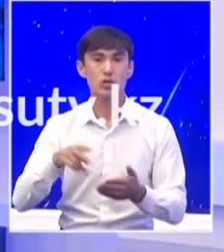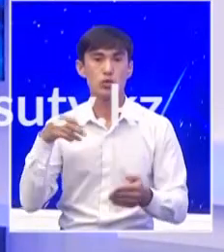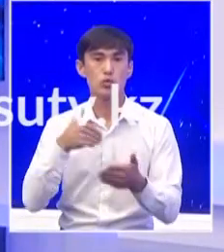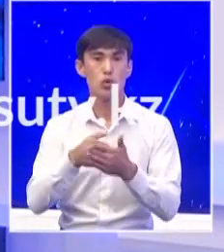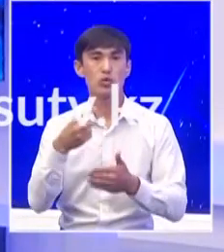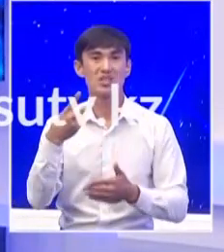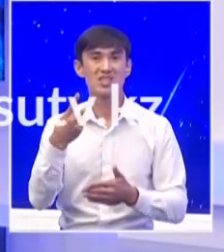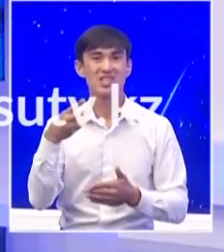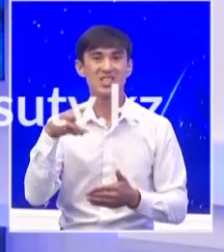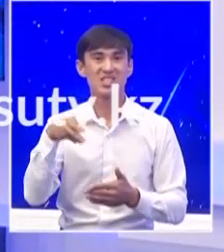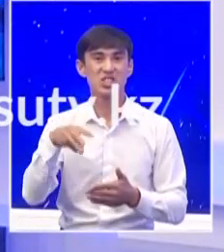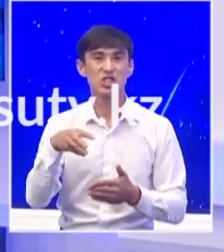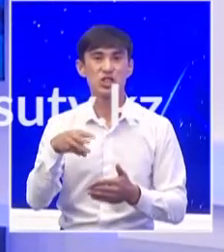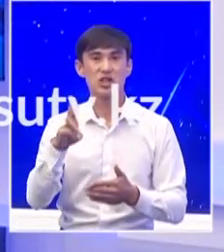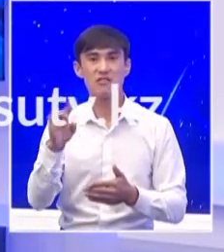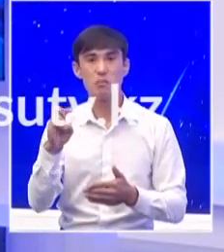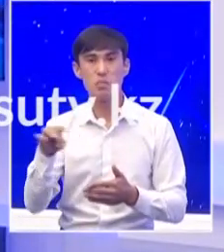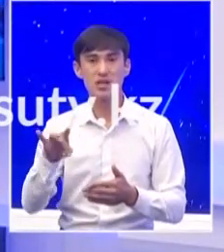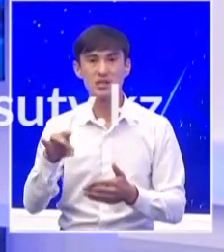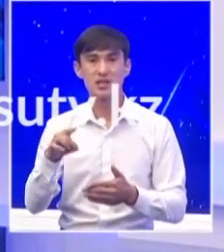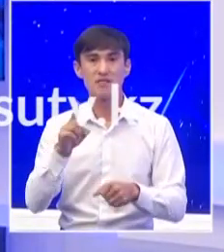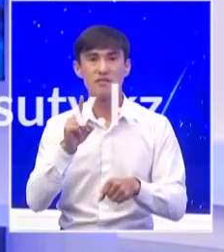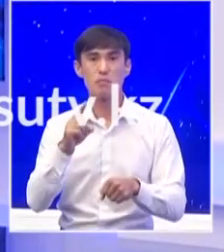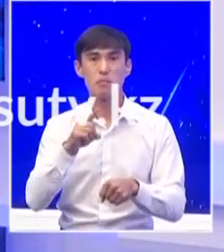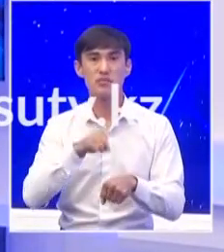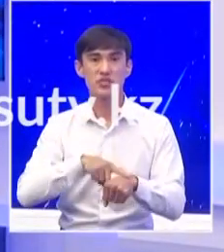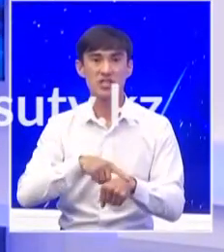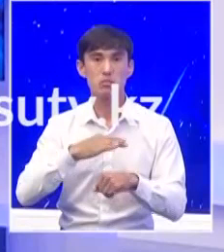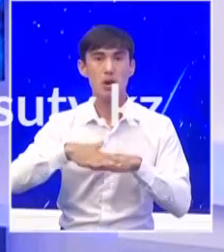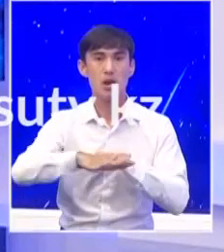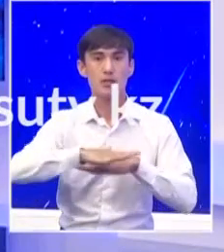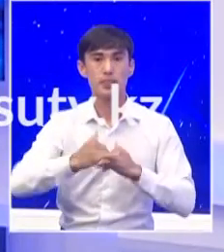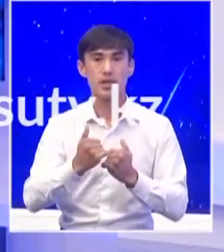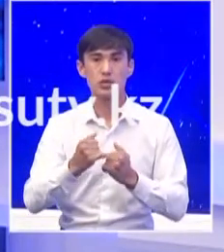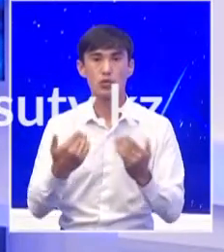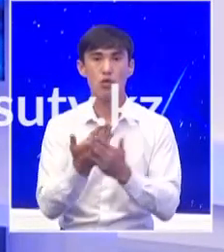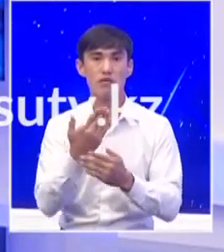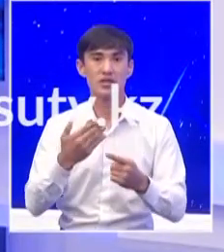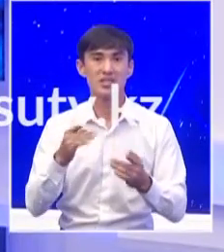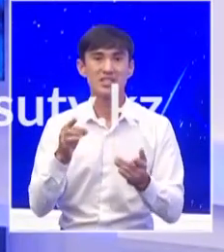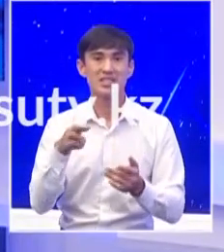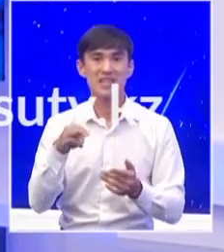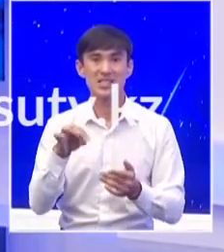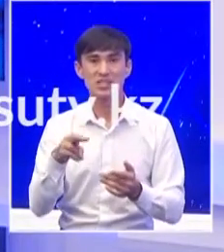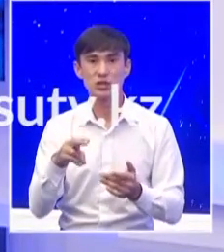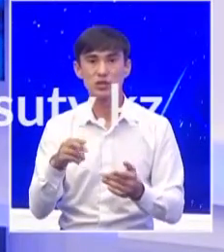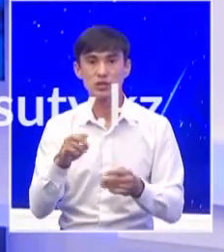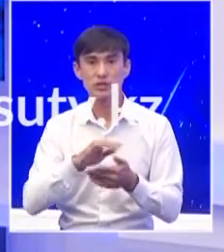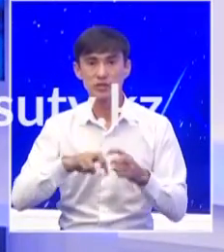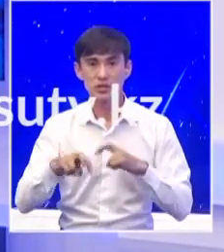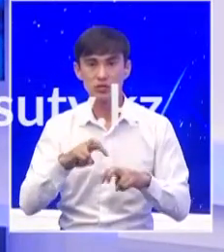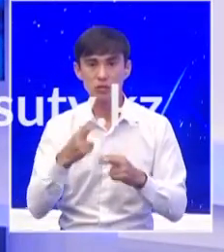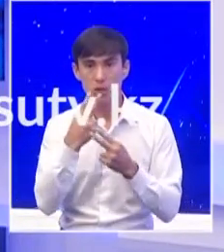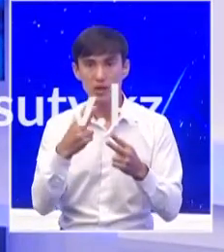3000 квадратных метров пляжа в час. Новое устройство тестируют в США. Оно подкапывает песок на глубину